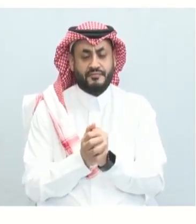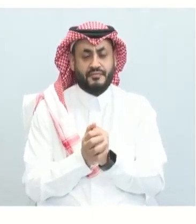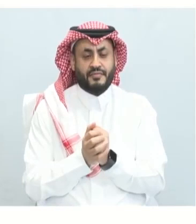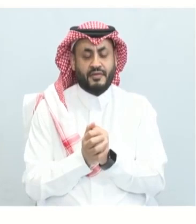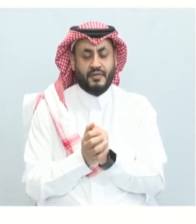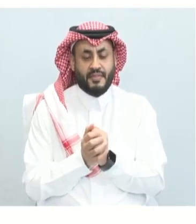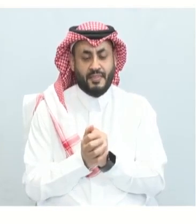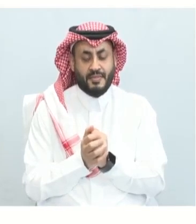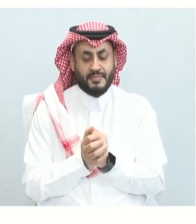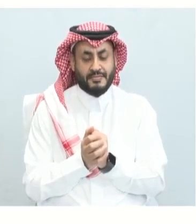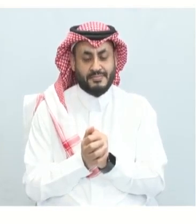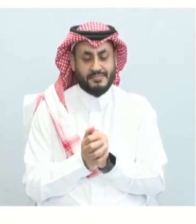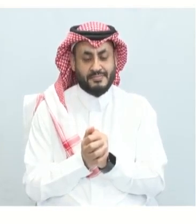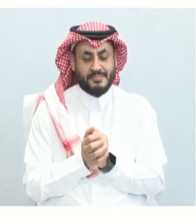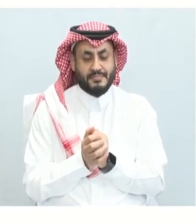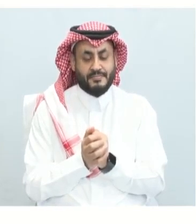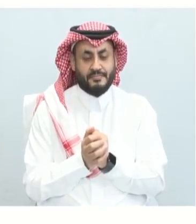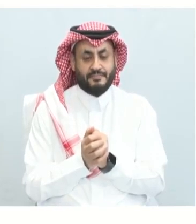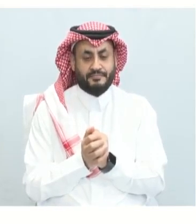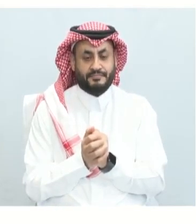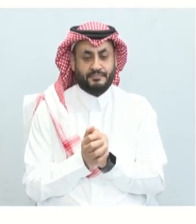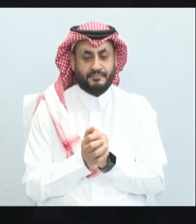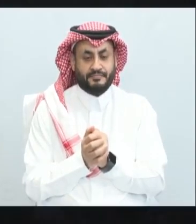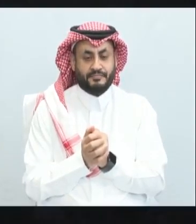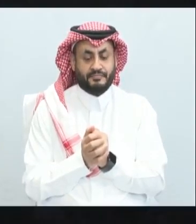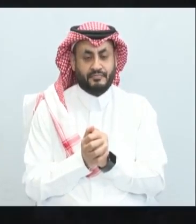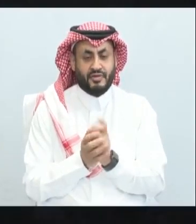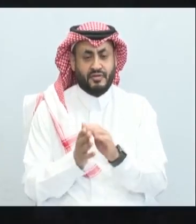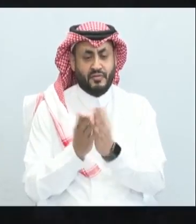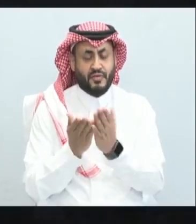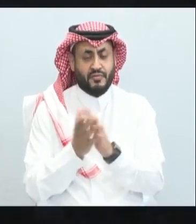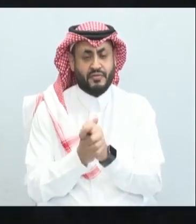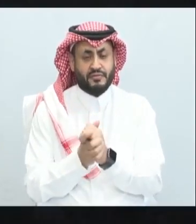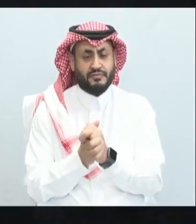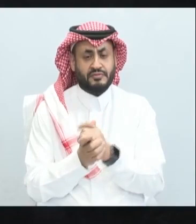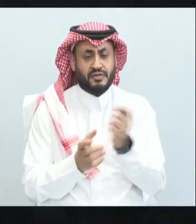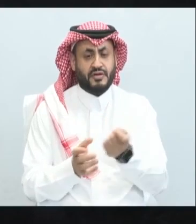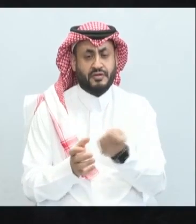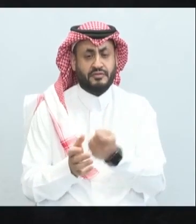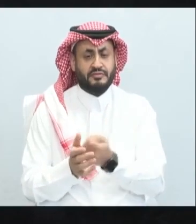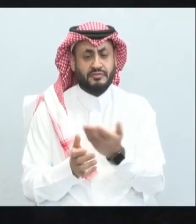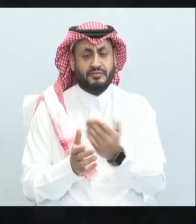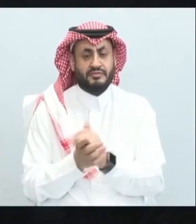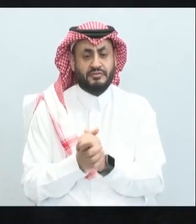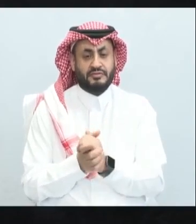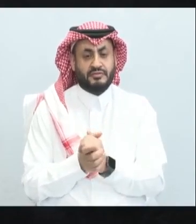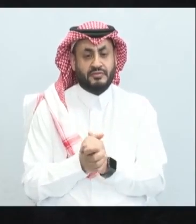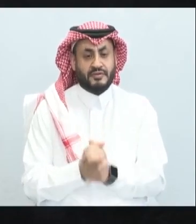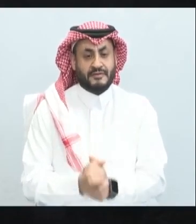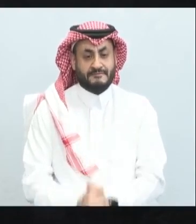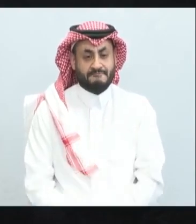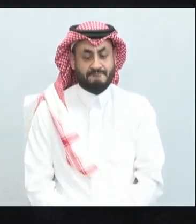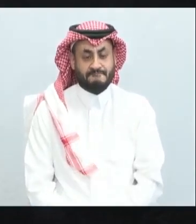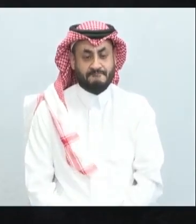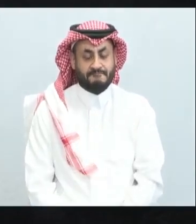سنشرحه في اثناء الدرس فاود منك ان تحضر الكتاب والقلم لكي تدون ما تريد تدوينه في اثناء